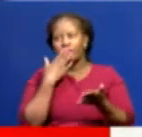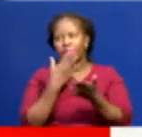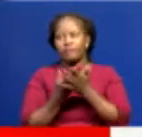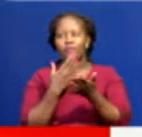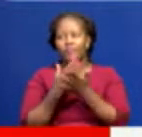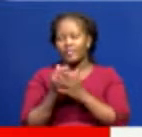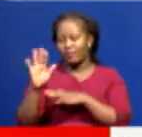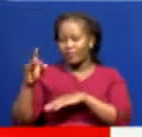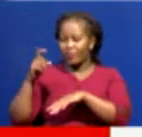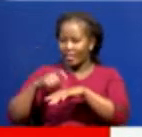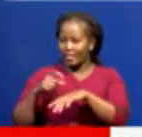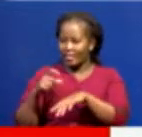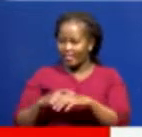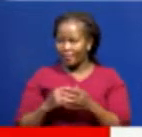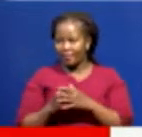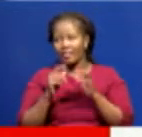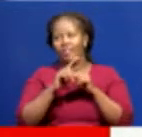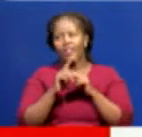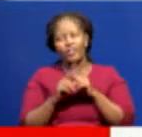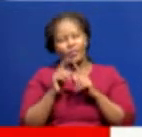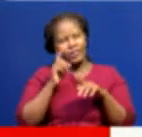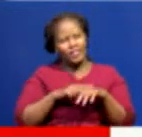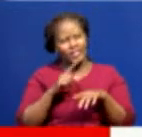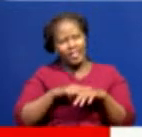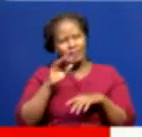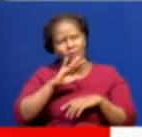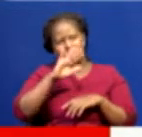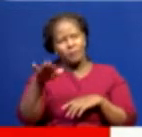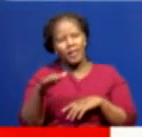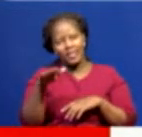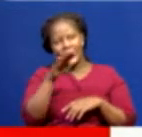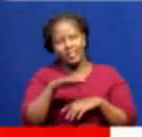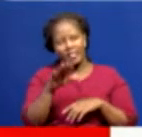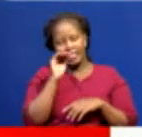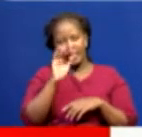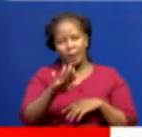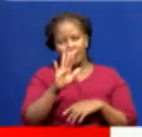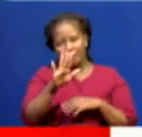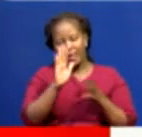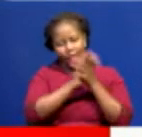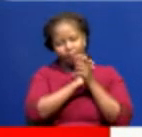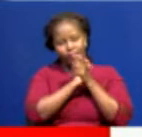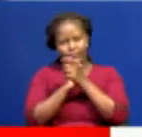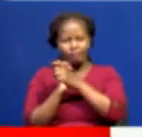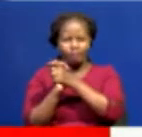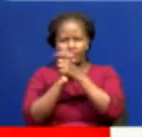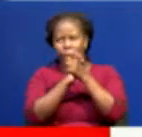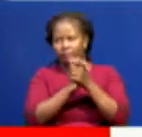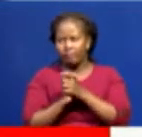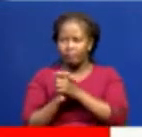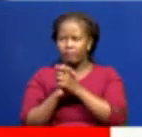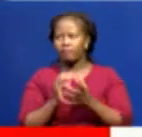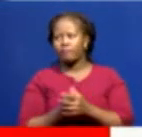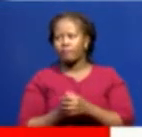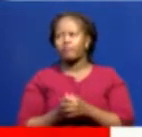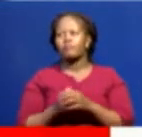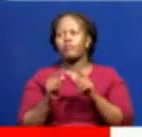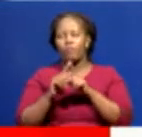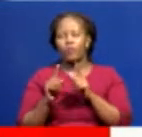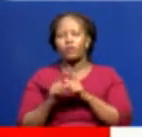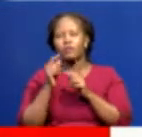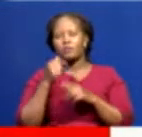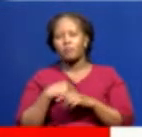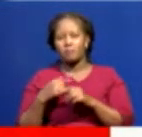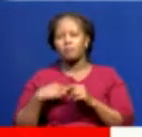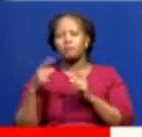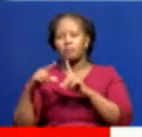kwa muda wako pia. Asanteni sana. Unaporejea kule Nyaribari Chache, wafikishie salamu zetu. Nitawafikishia watu wa Nyaribari Chache. Naam. Na pia